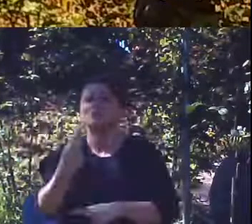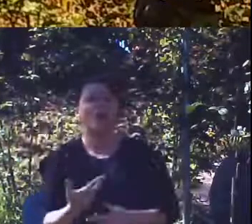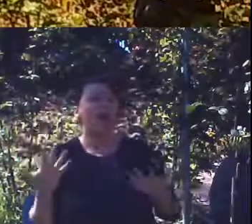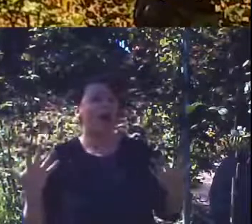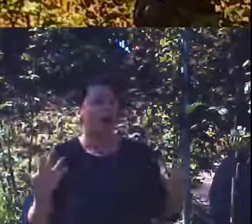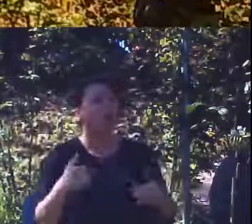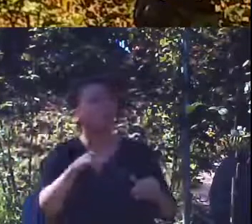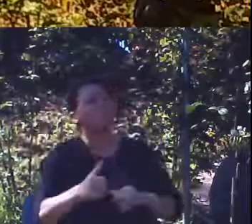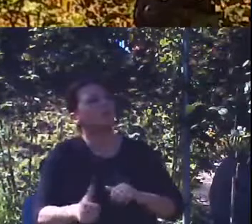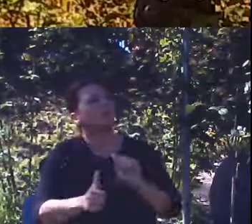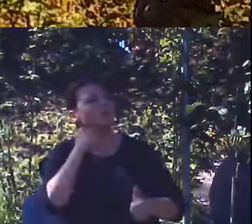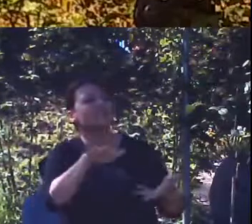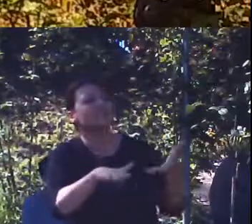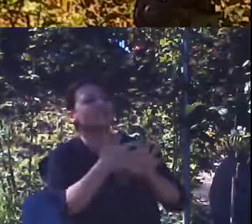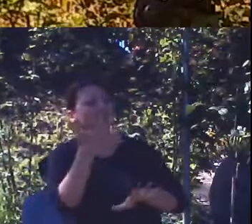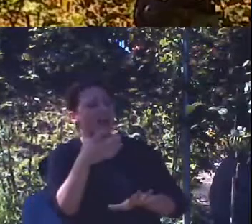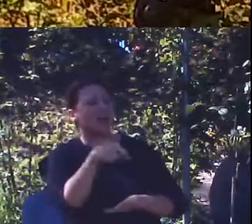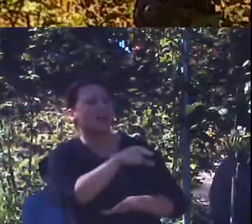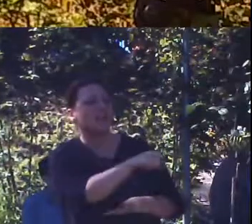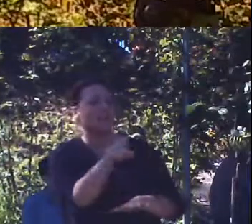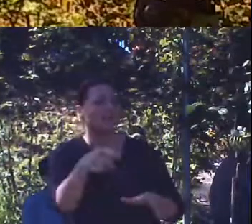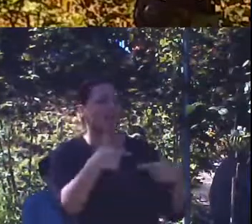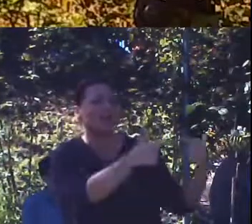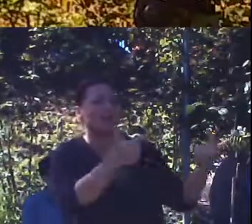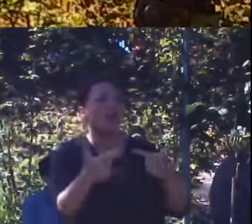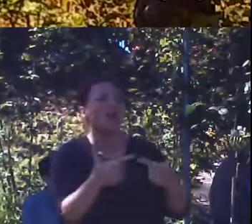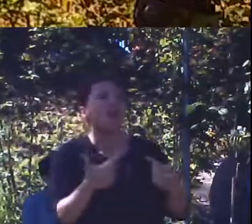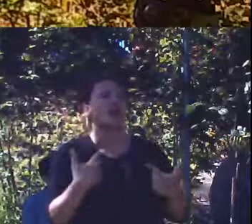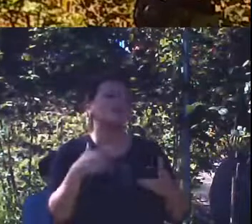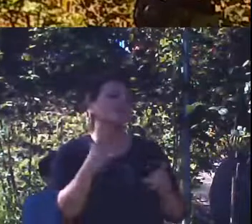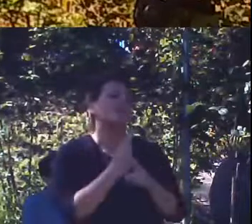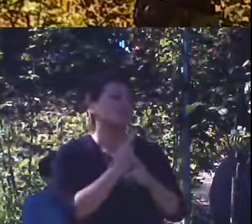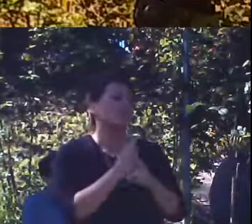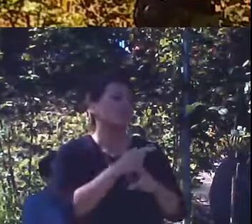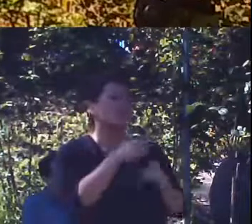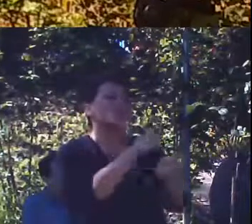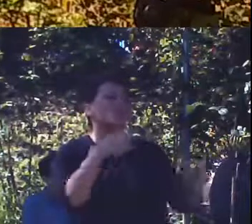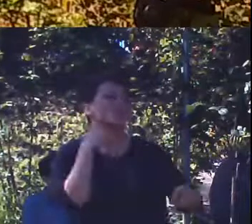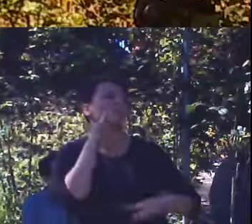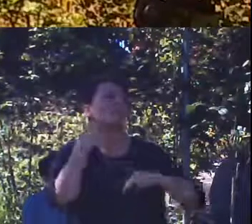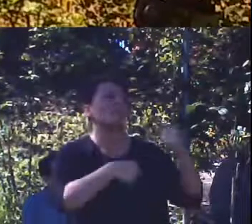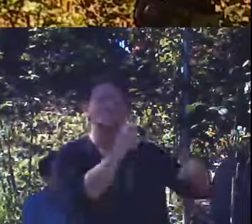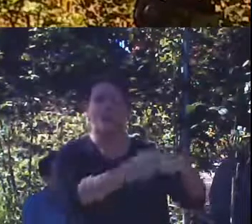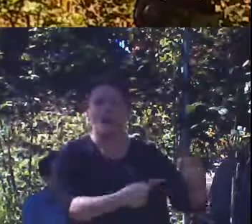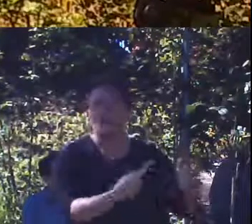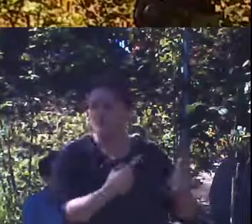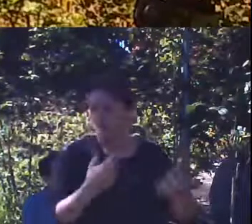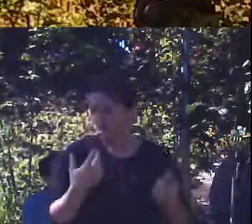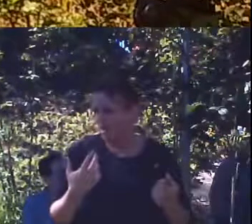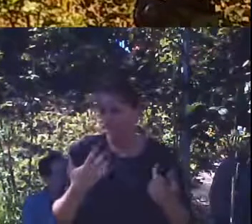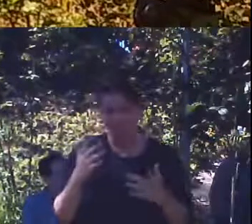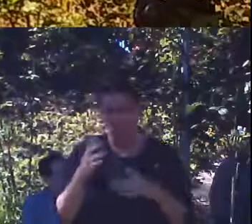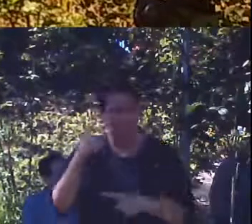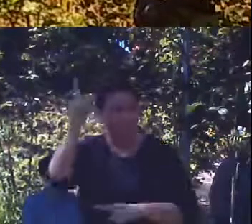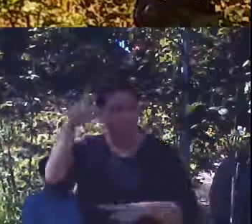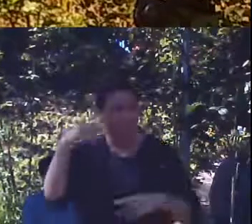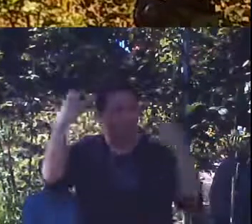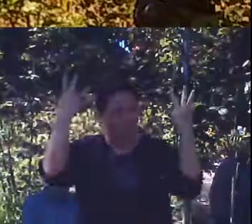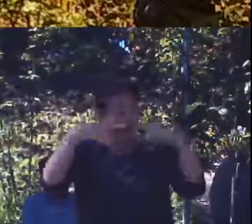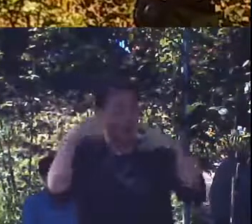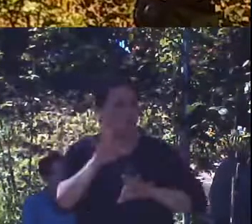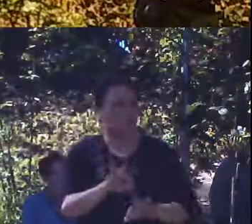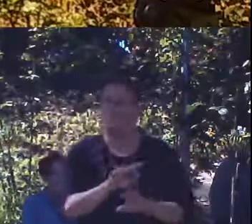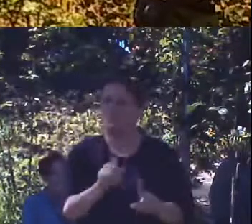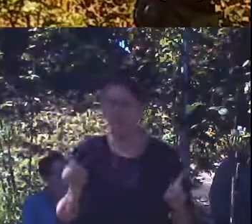prima ad incarnarlo ecco potremmo chiederci e farci questa domanda quale sguardo